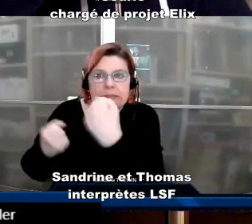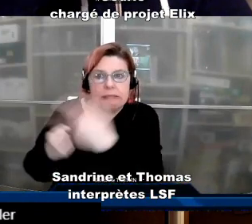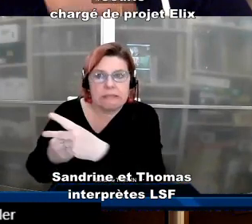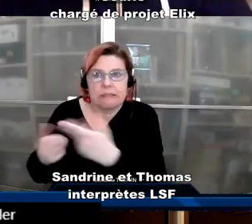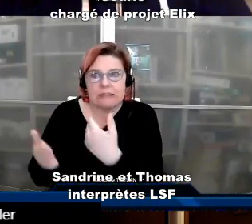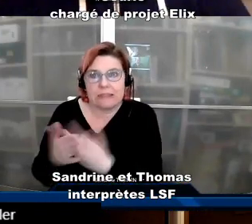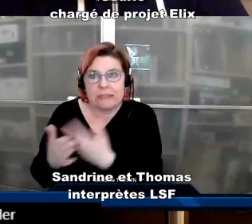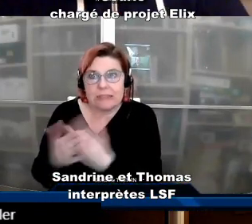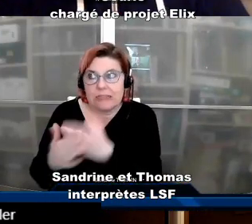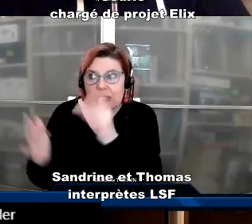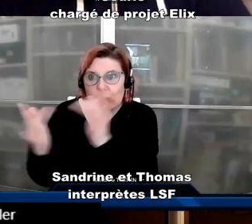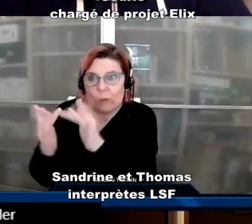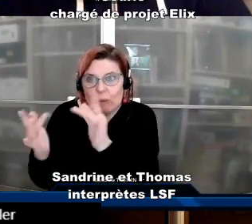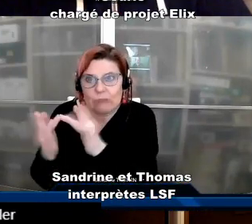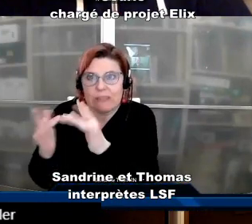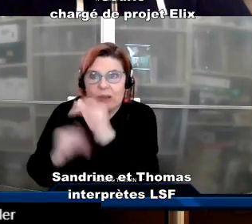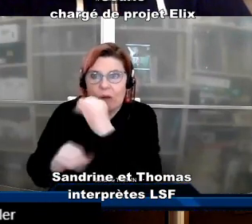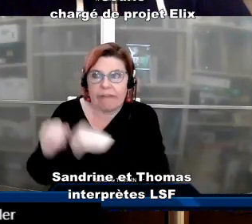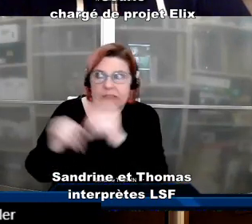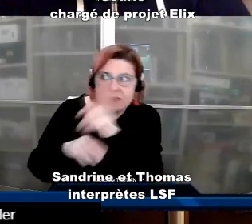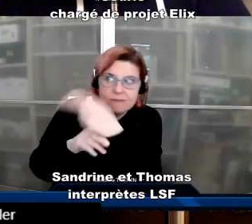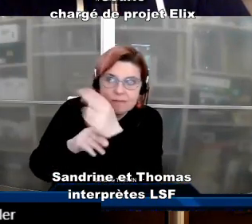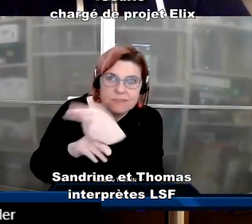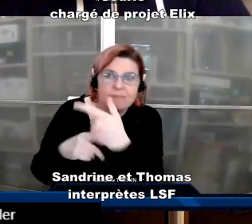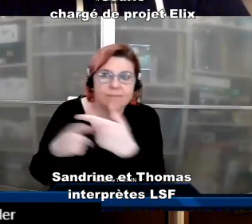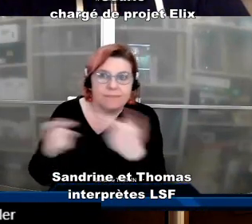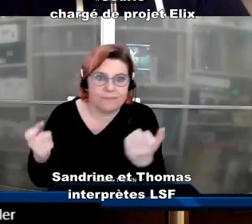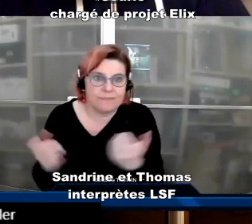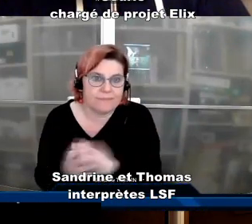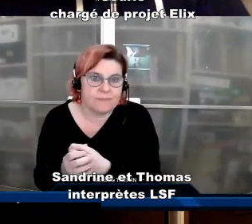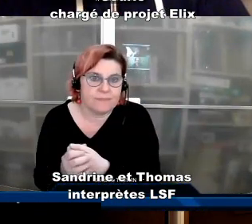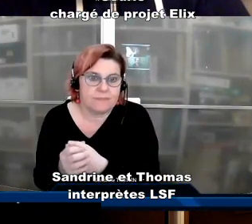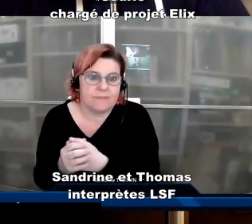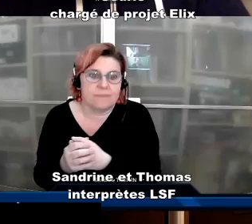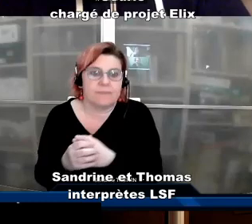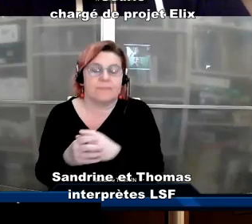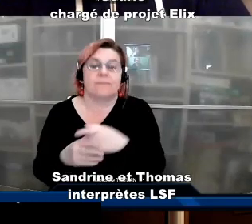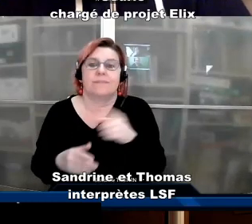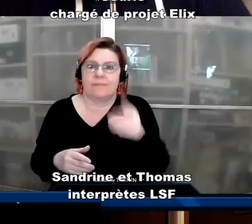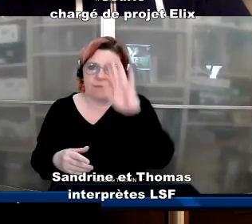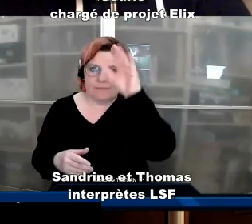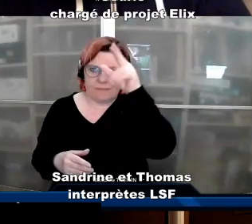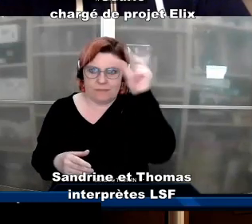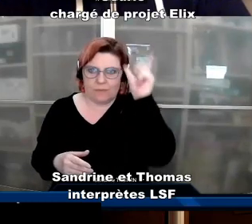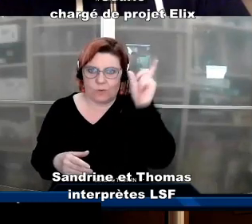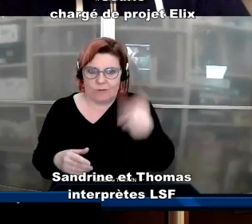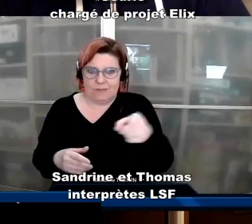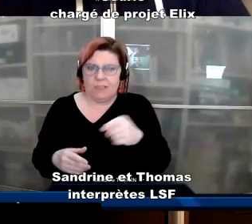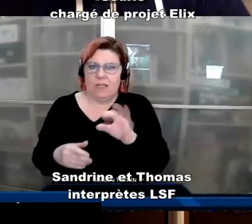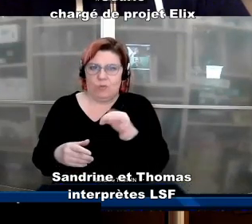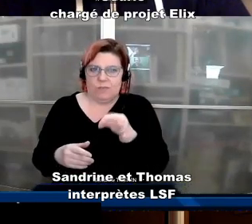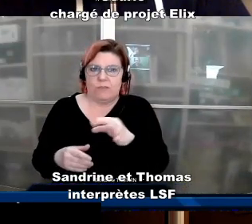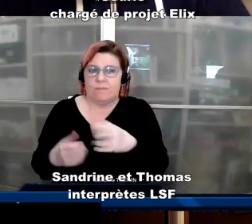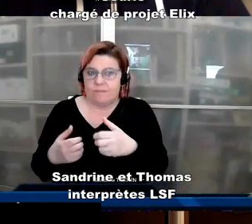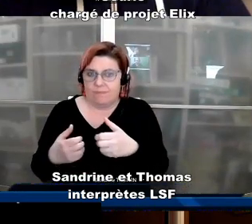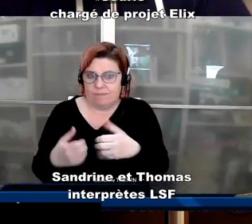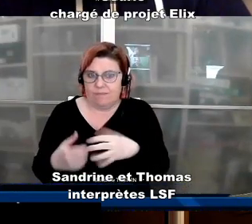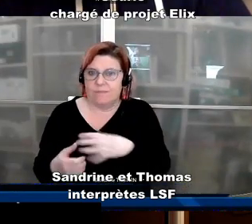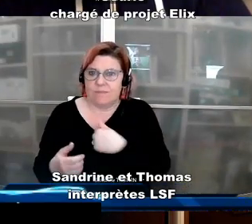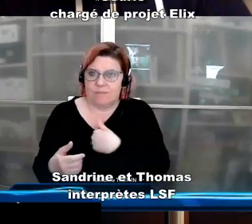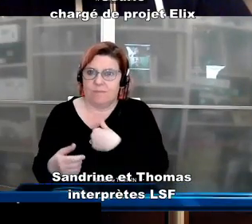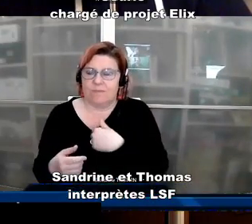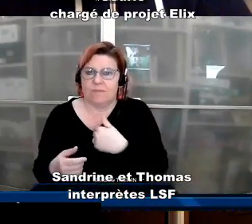la contacter, organiser le tournage, etc. Là, il y a des choses, parce que moi, j'ai un projet avec mon professeur. Moi, j'apprends avec